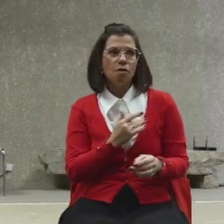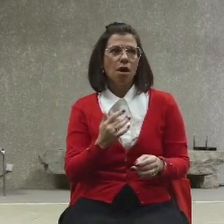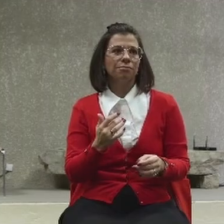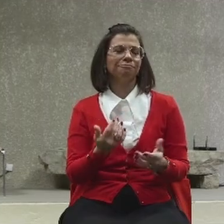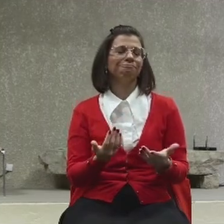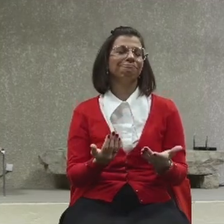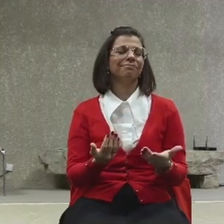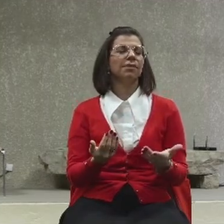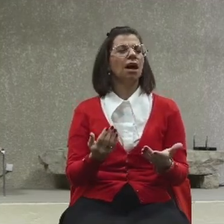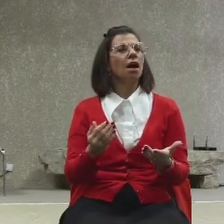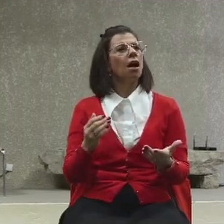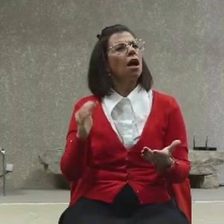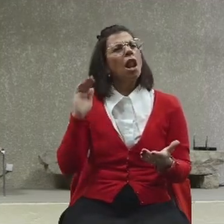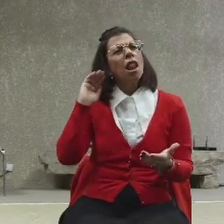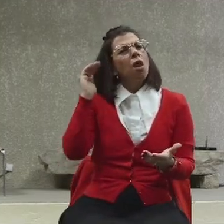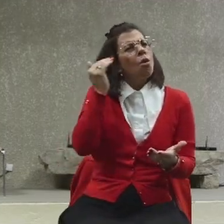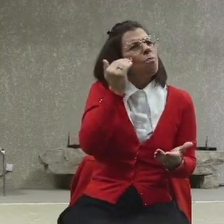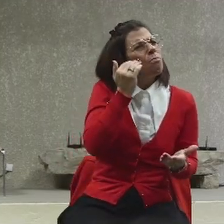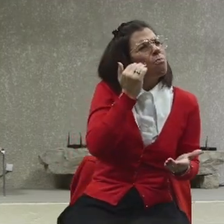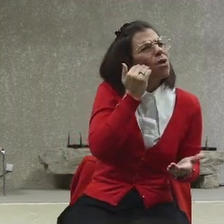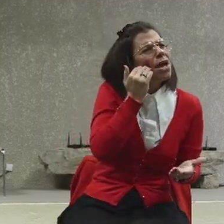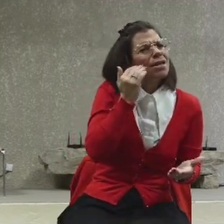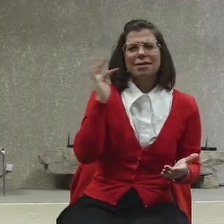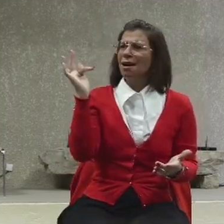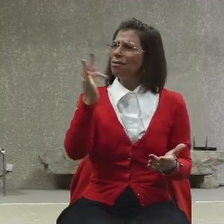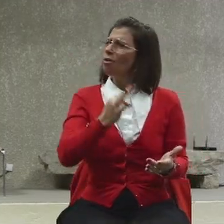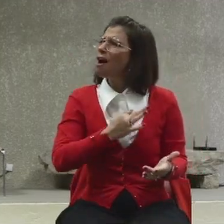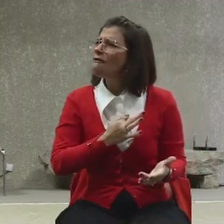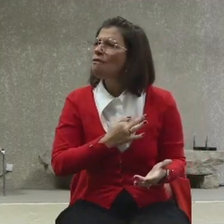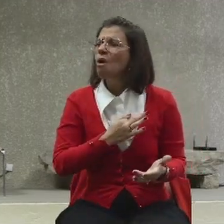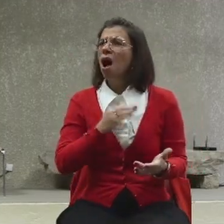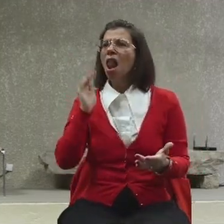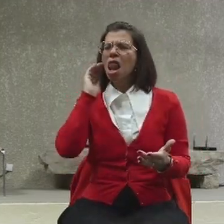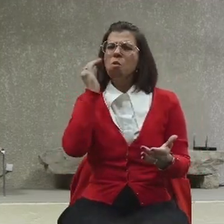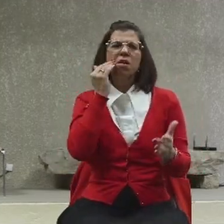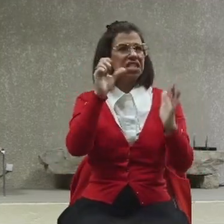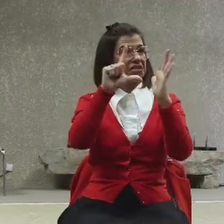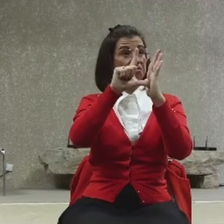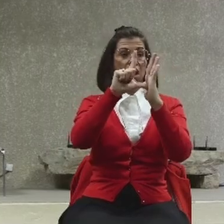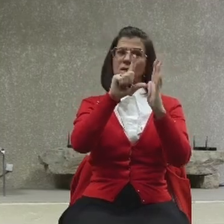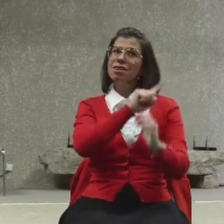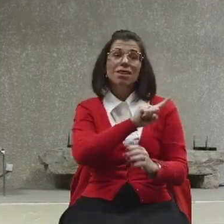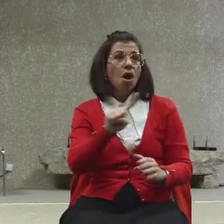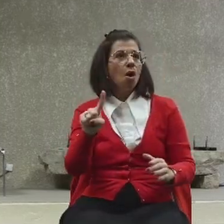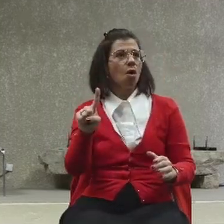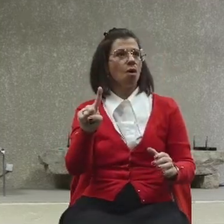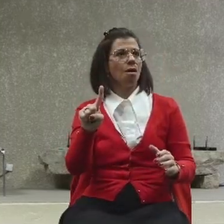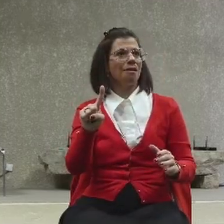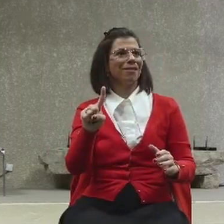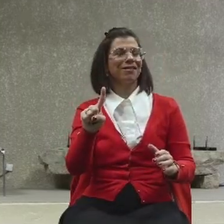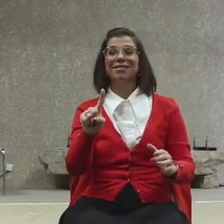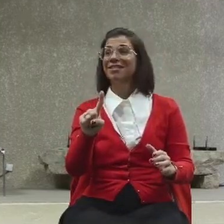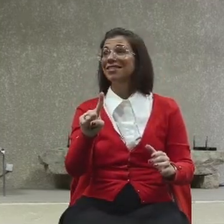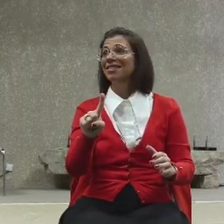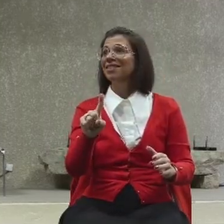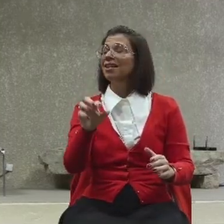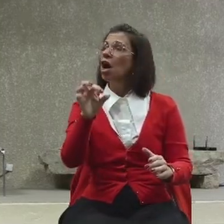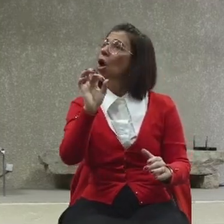Alors qu'on peut faire tous nos efforts. Voyez-vous, la bonne nouvelle, c'est que, en fait, c'est fait.